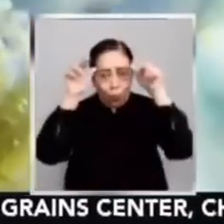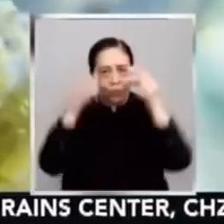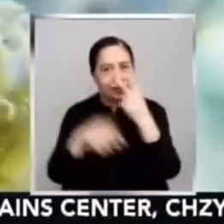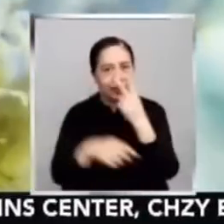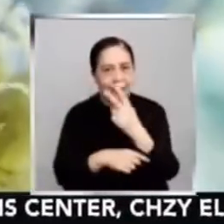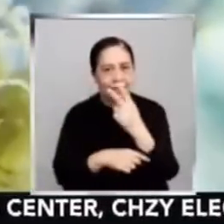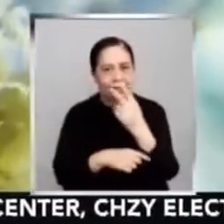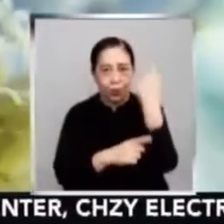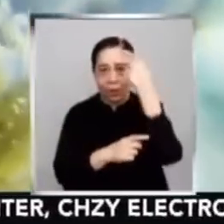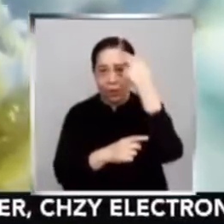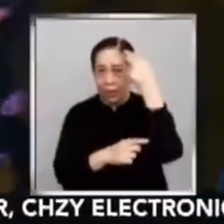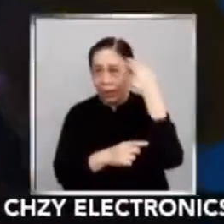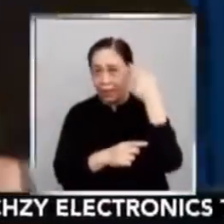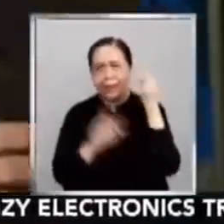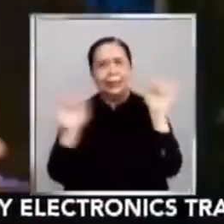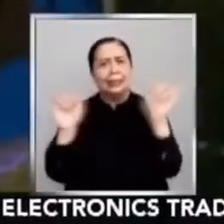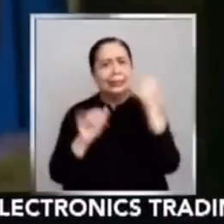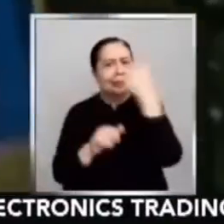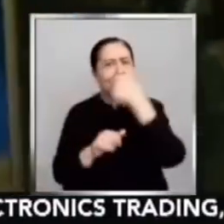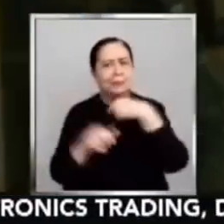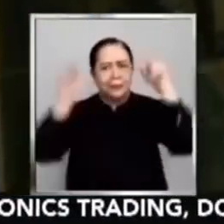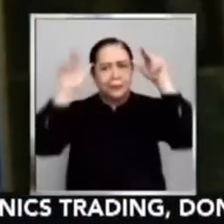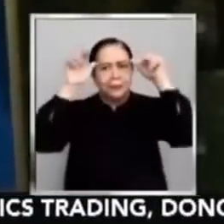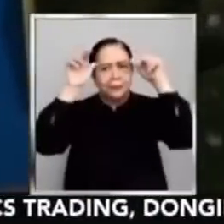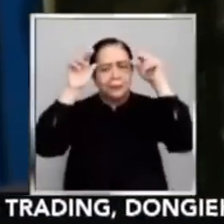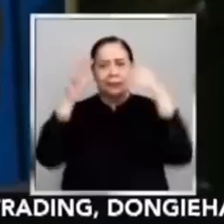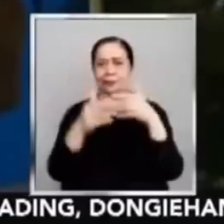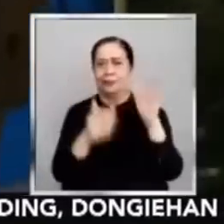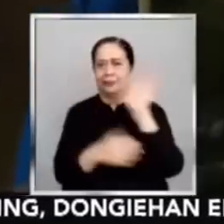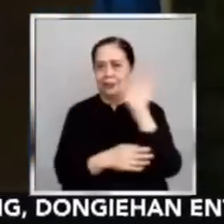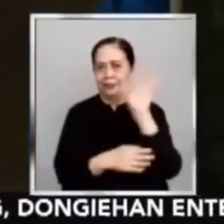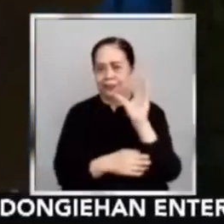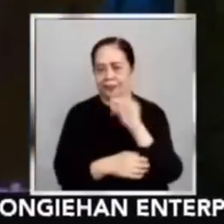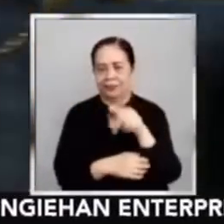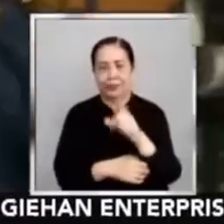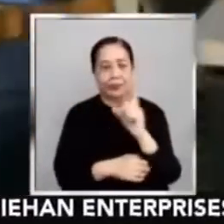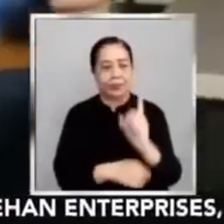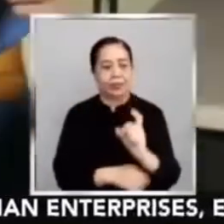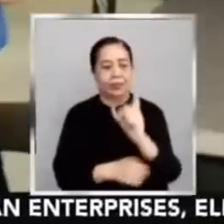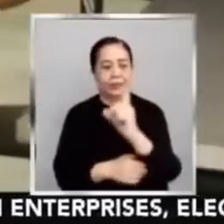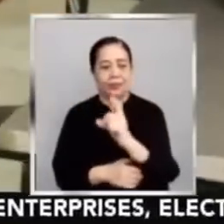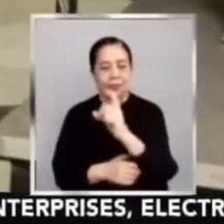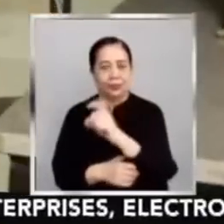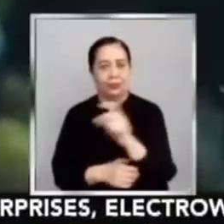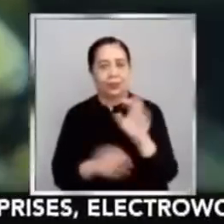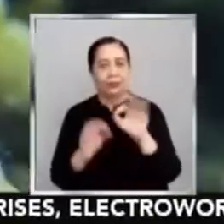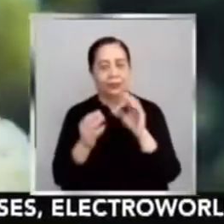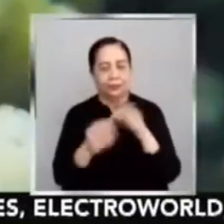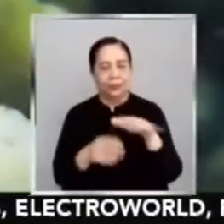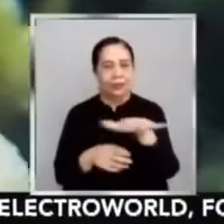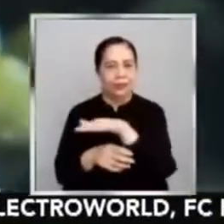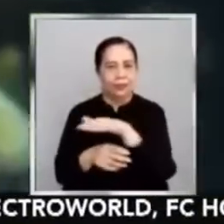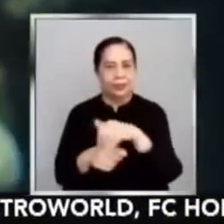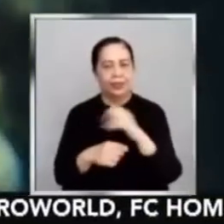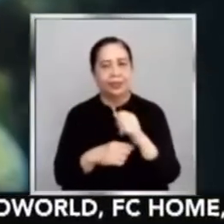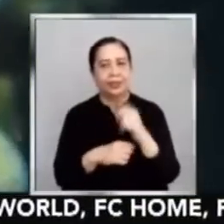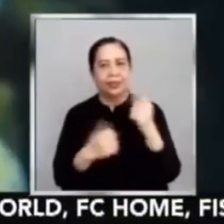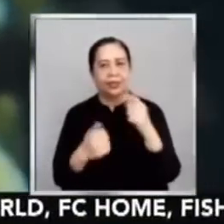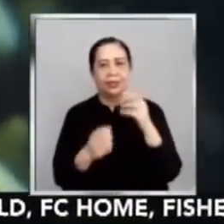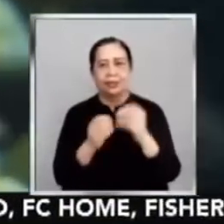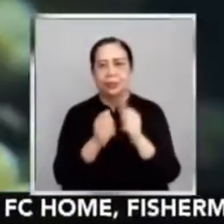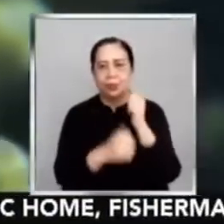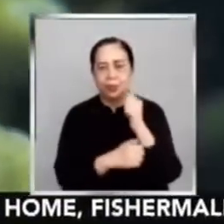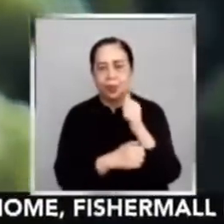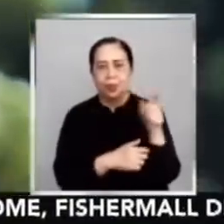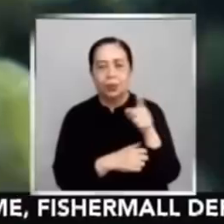nito, katulad ng ulo ng kabayo. Kakaiba man ang itsura nito, ang seahorse ay kapamilya nila. Kakaiba din ang seahorse dahil ang mga lalaking seahorse ang nagdadalang tao.